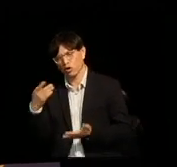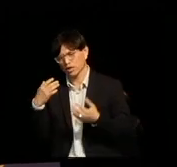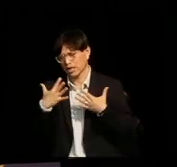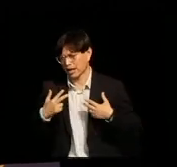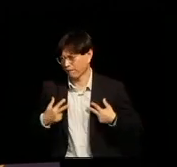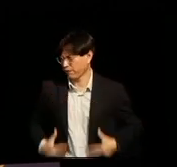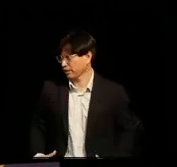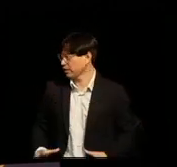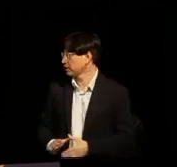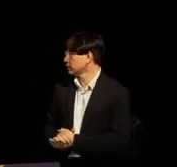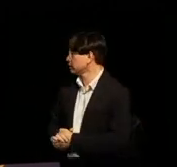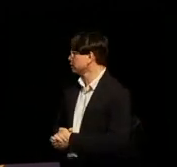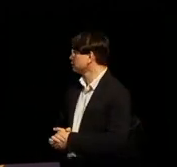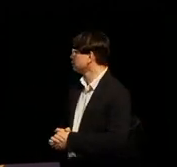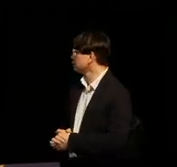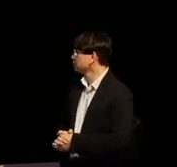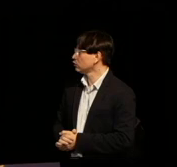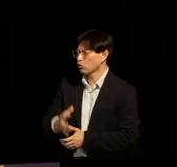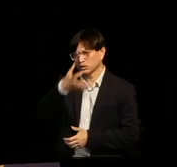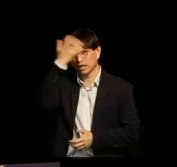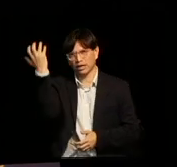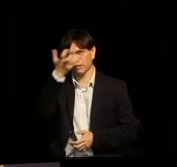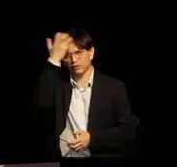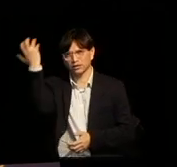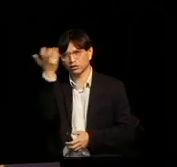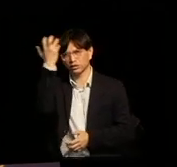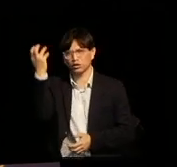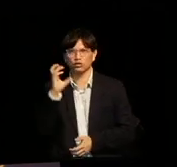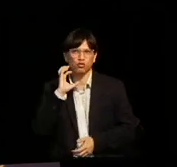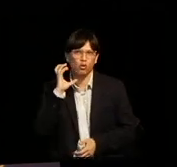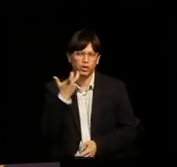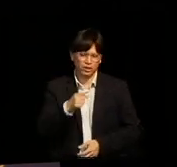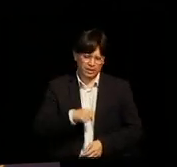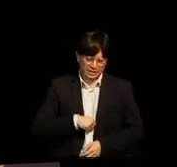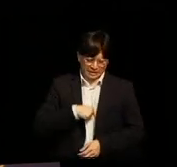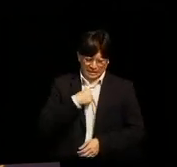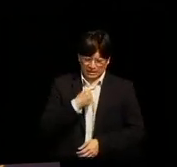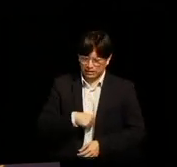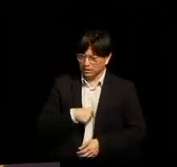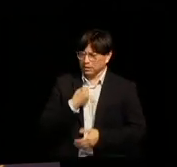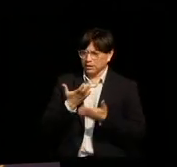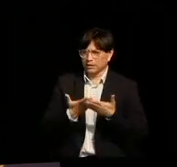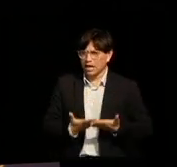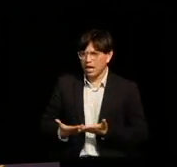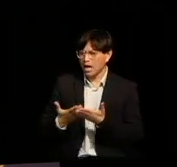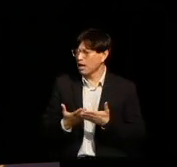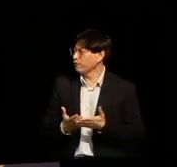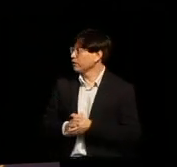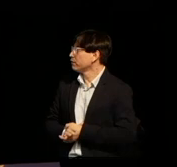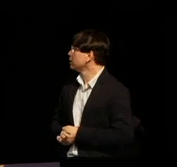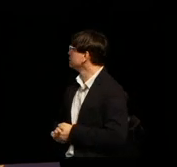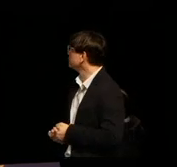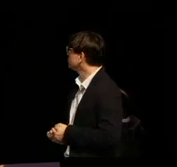questa riflessione sulla appunto sulla Il mistero della sofferenza nella Bibbia e poi una parte di principi